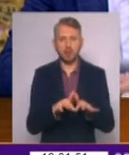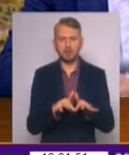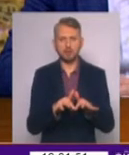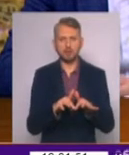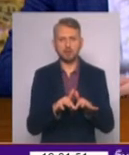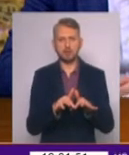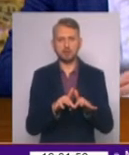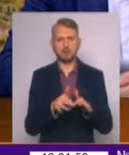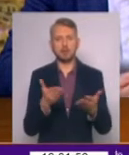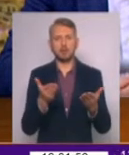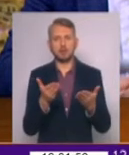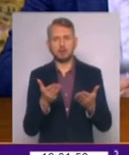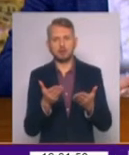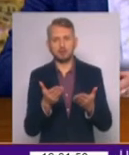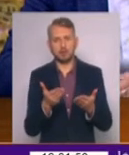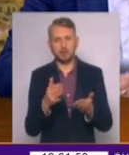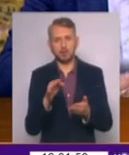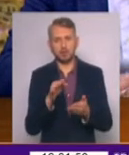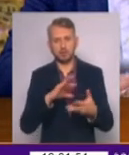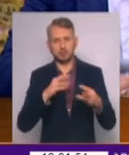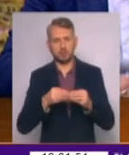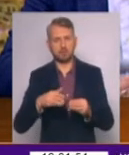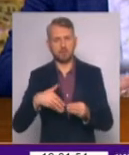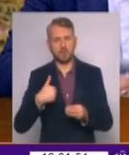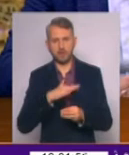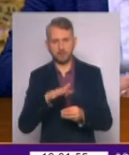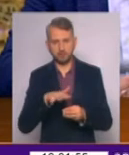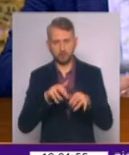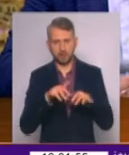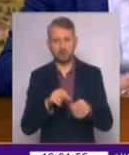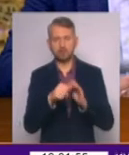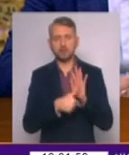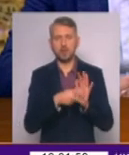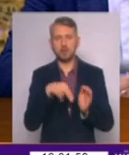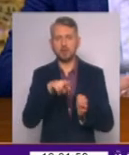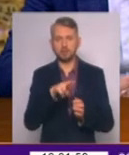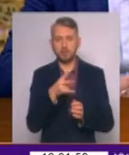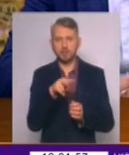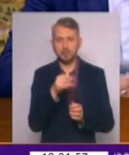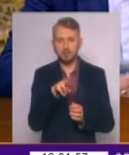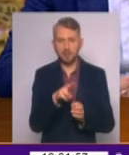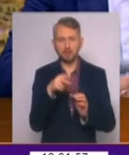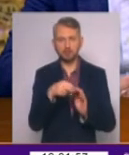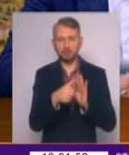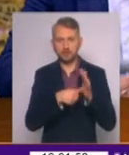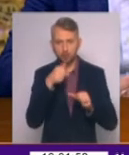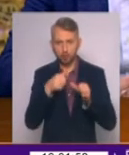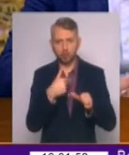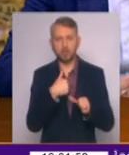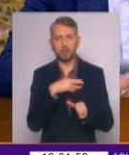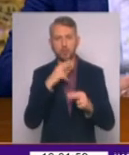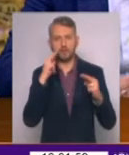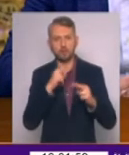котрих ви стали при адміністративну діяльність. 16 липня 2016 року я став